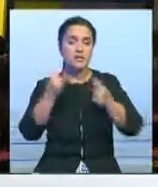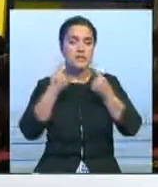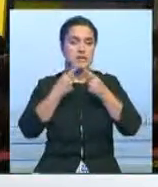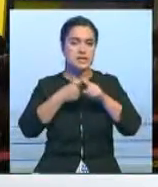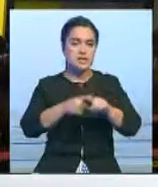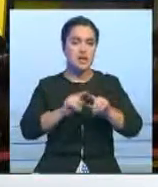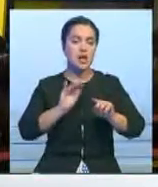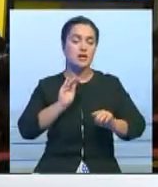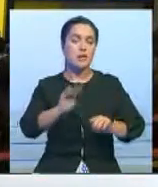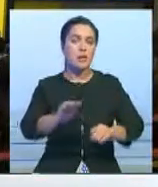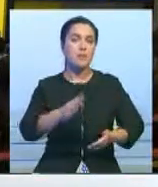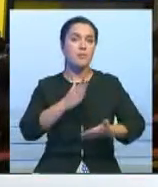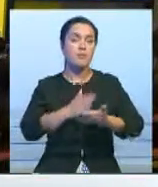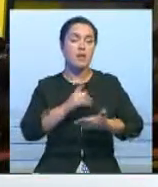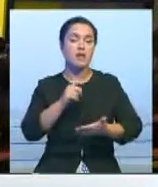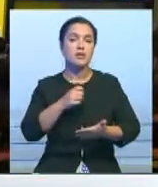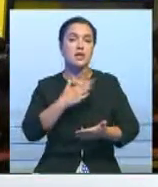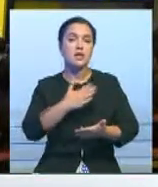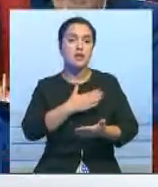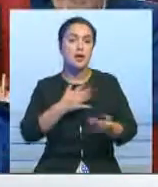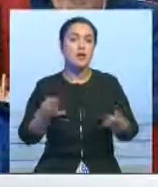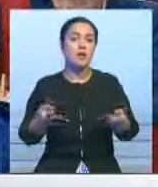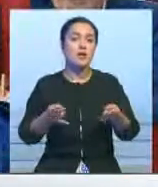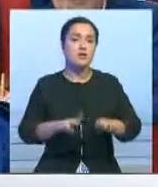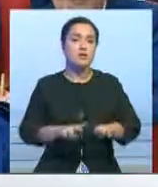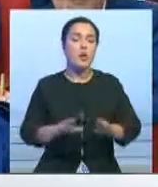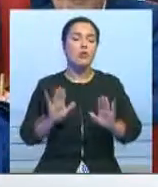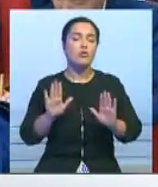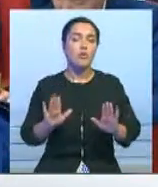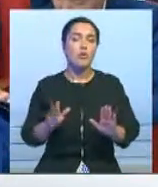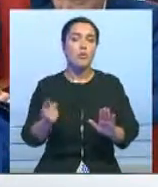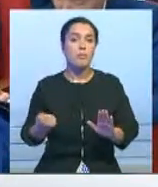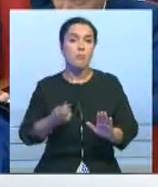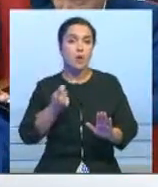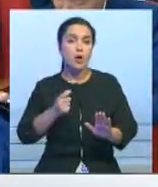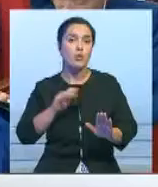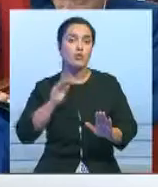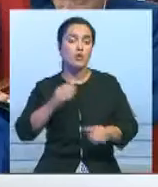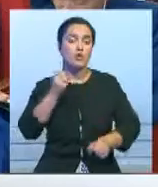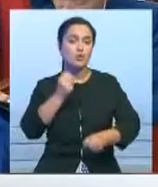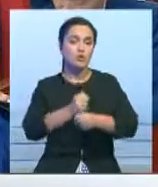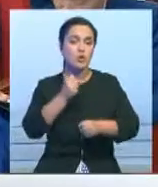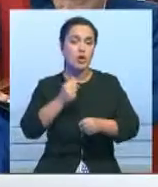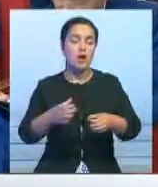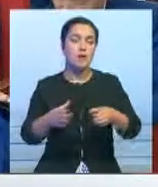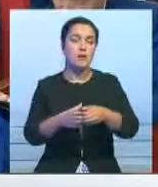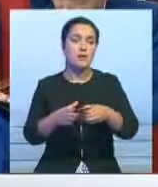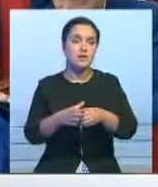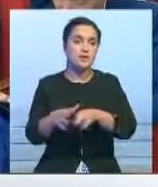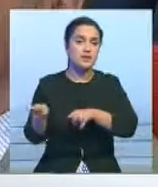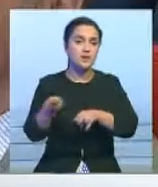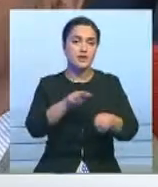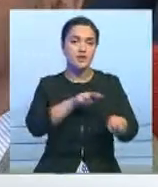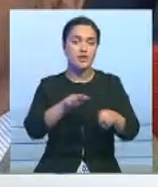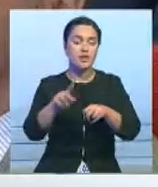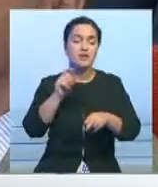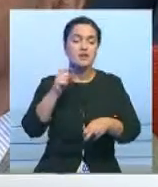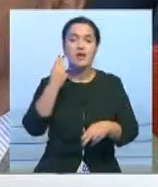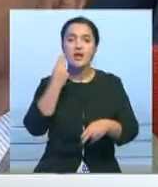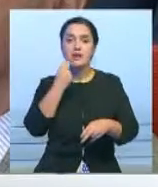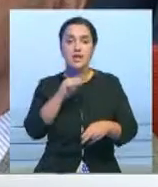технологиями. За нами осталось теперь малость – установить строгий партийный контроль за